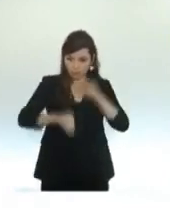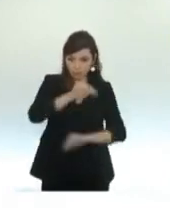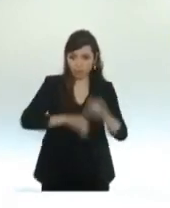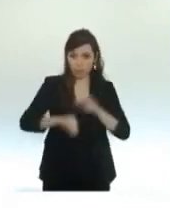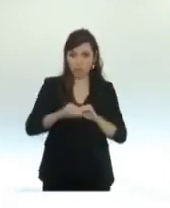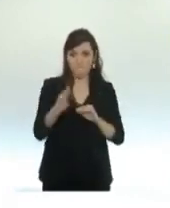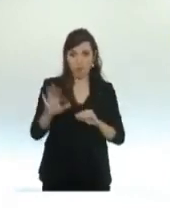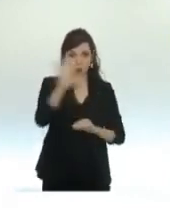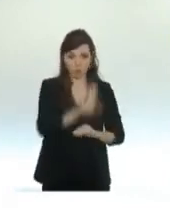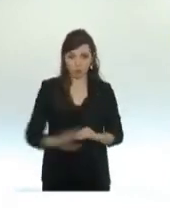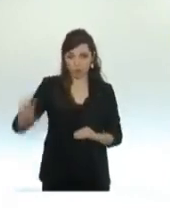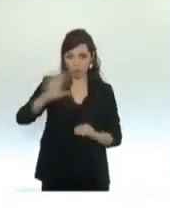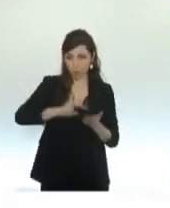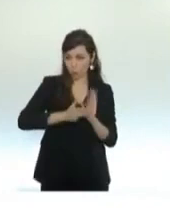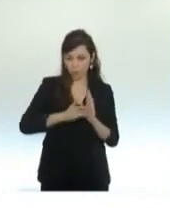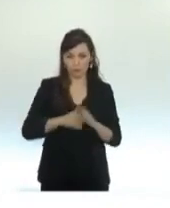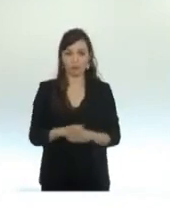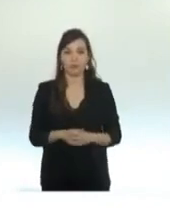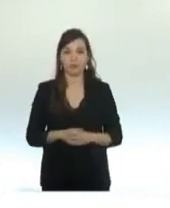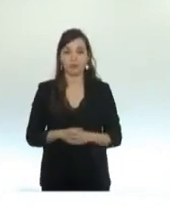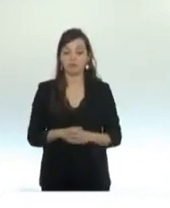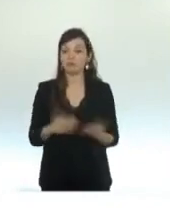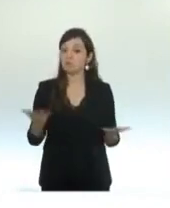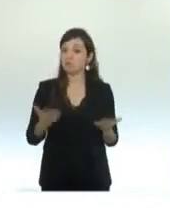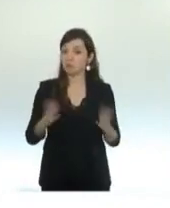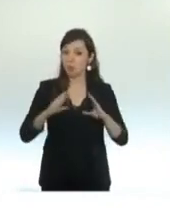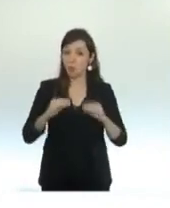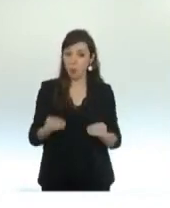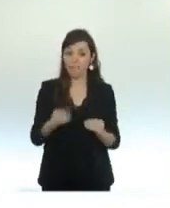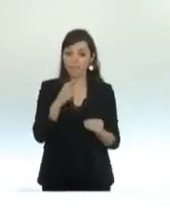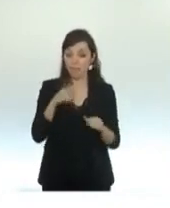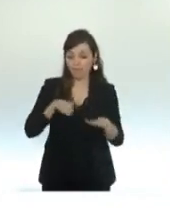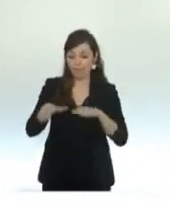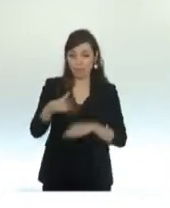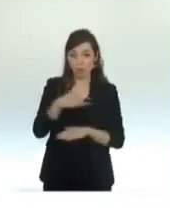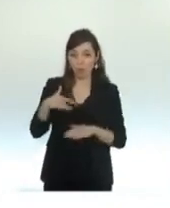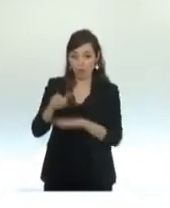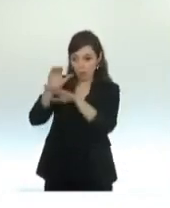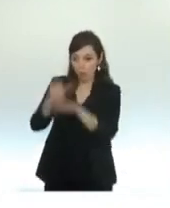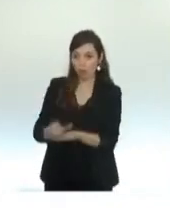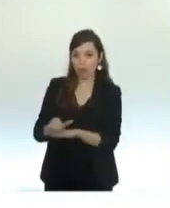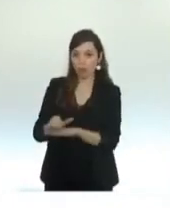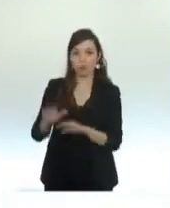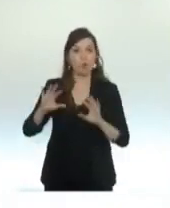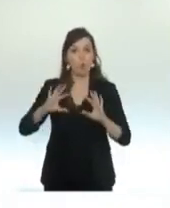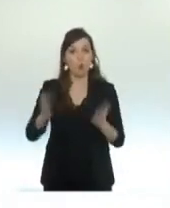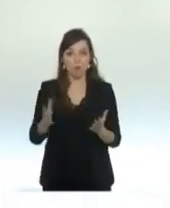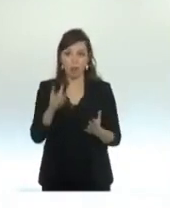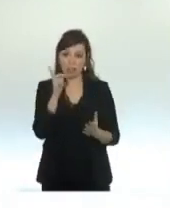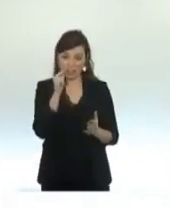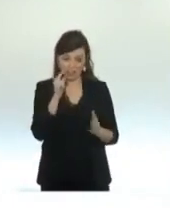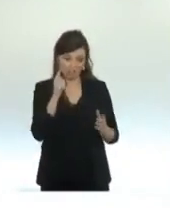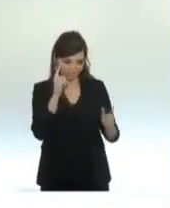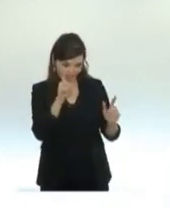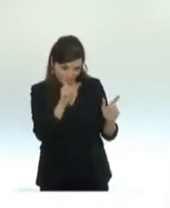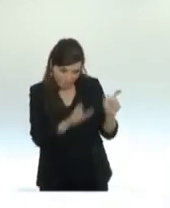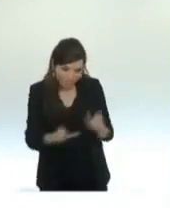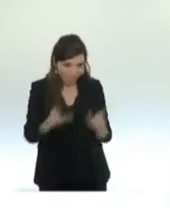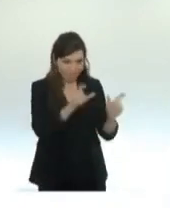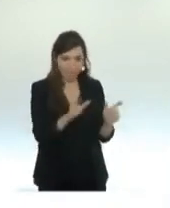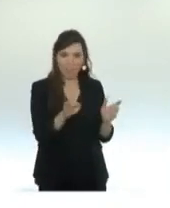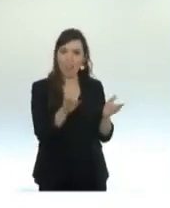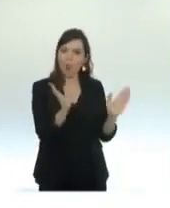outils pour y répondre normalement j'aurais pas dû commencer par cette vidéo une autre é en préparation mais actualité oblige j'ai regardé